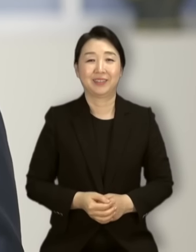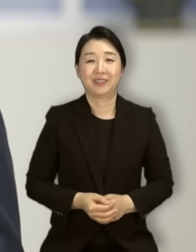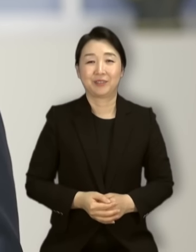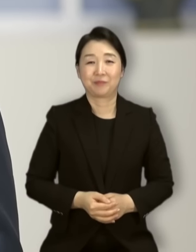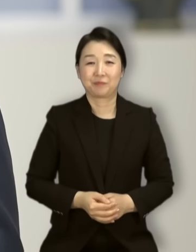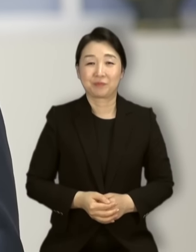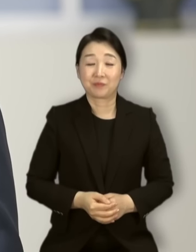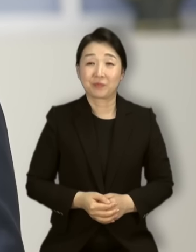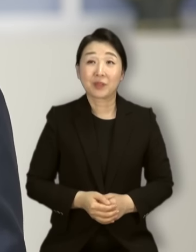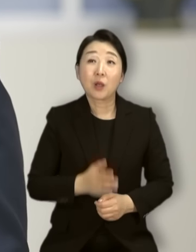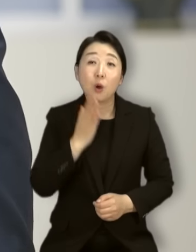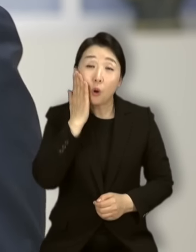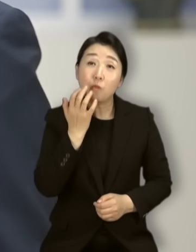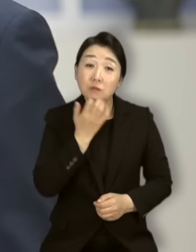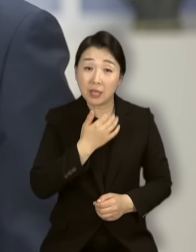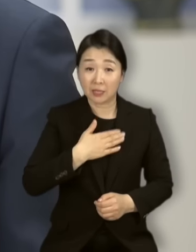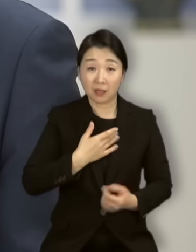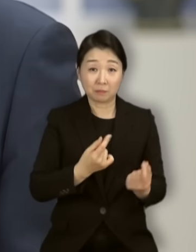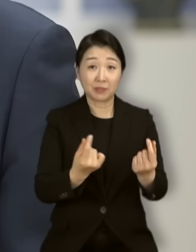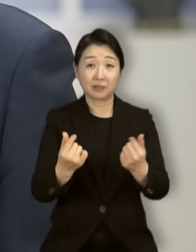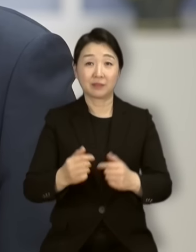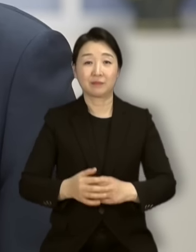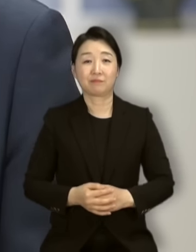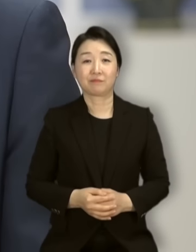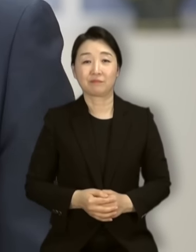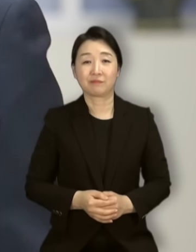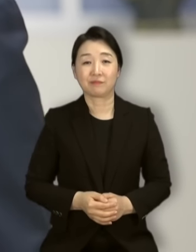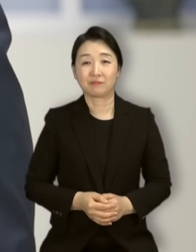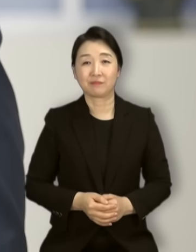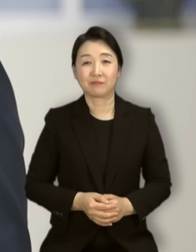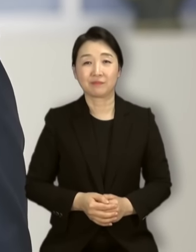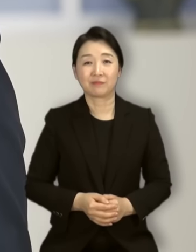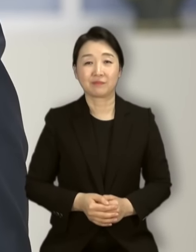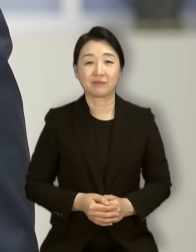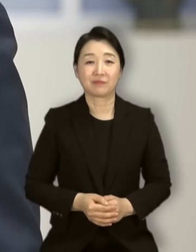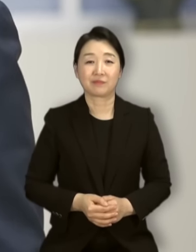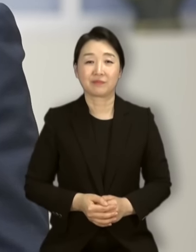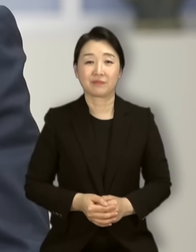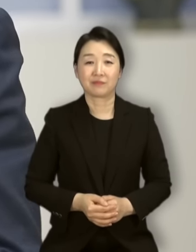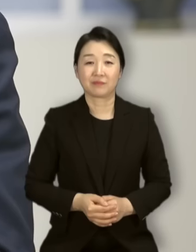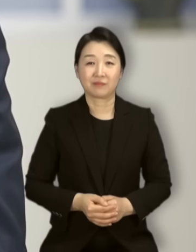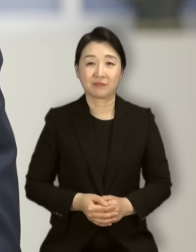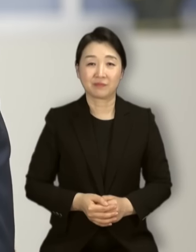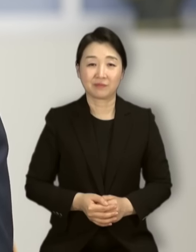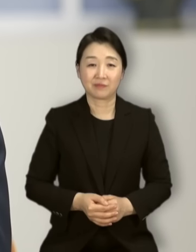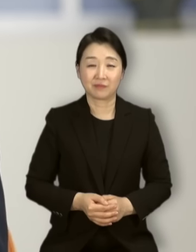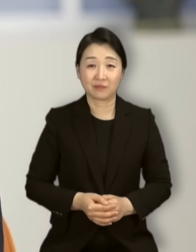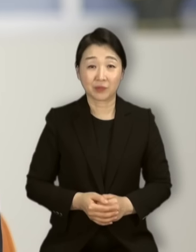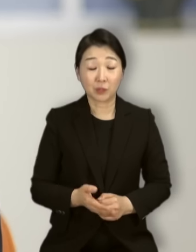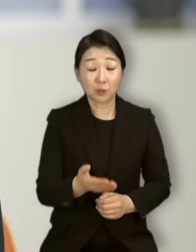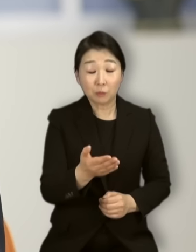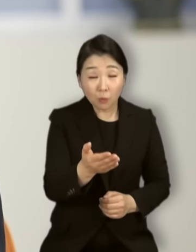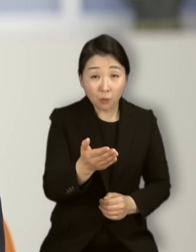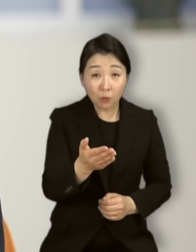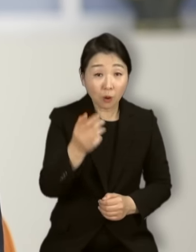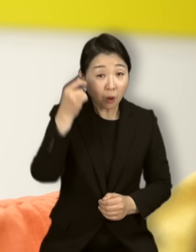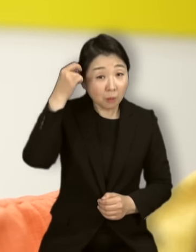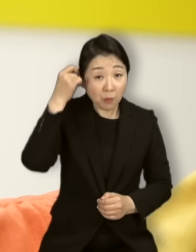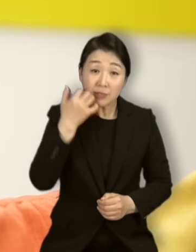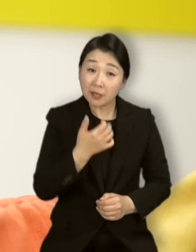네 피부색도 제가 많이 비슷하고요 어 맞아요 아 그리고 진짜 완전 본인의 흑발 이세요